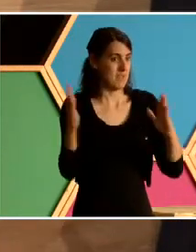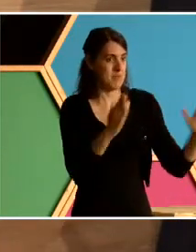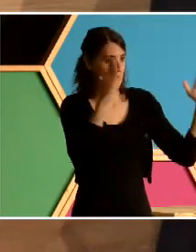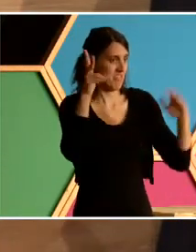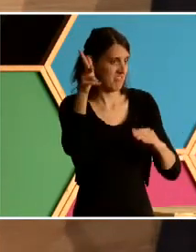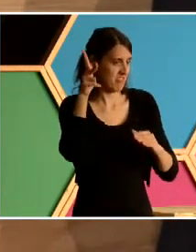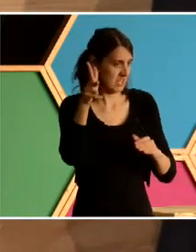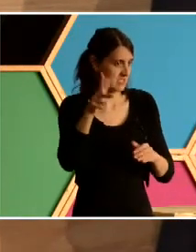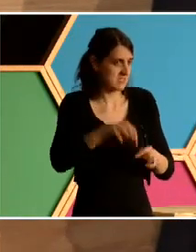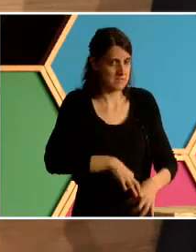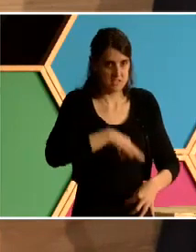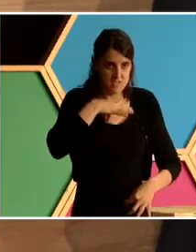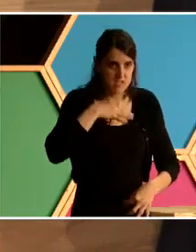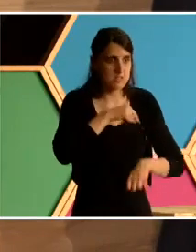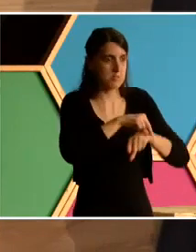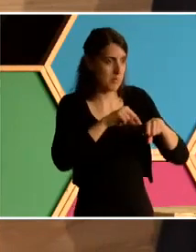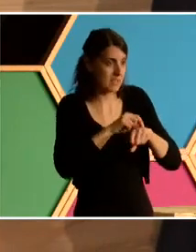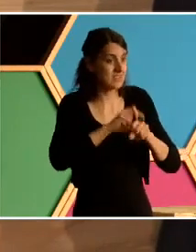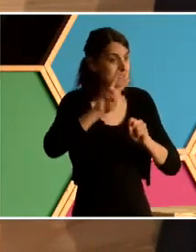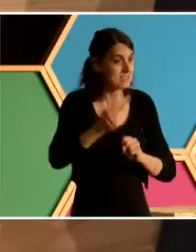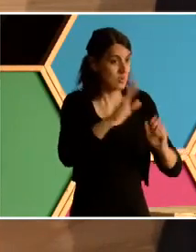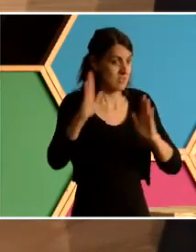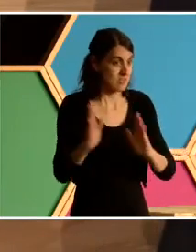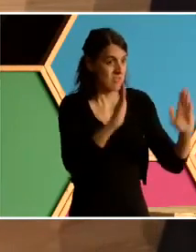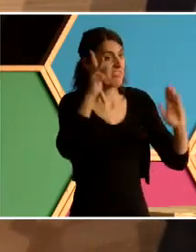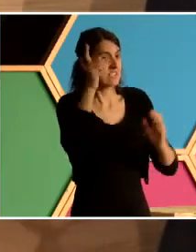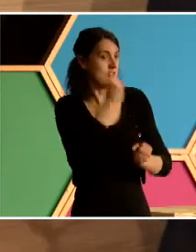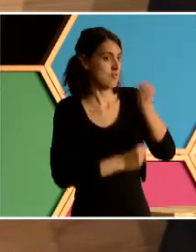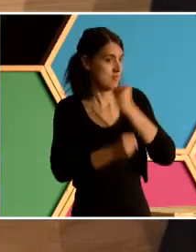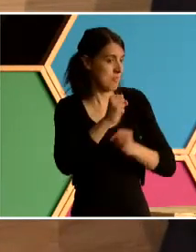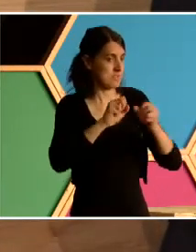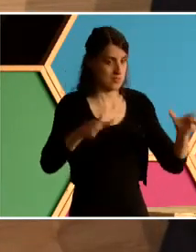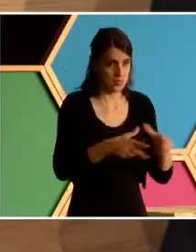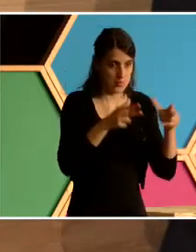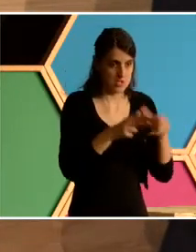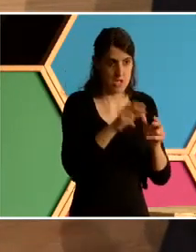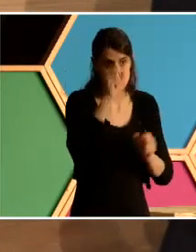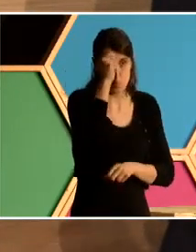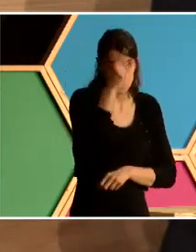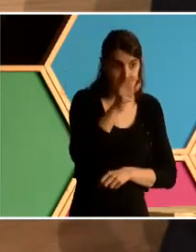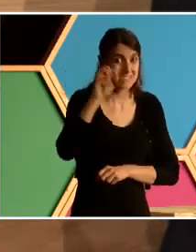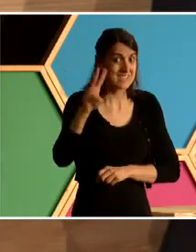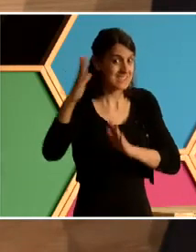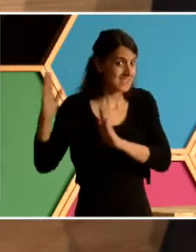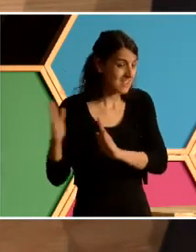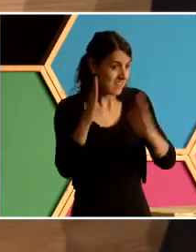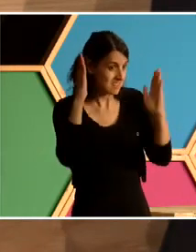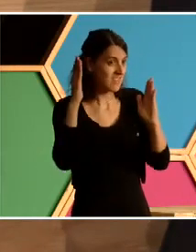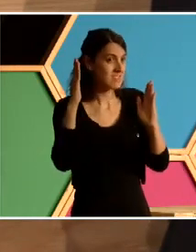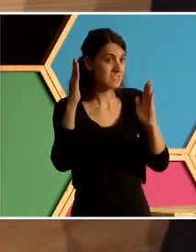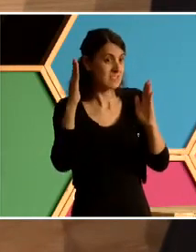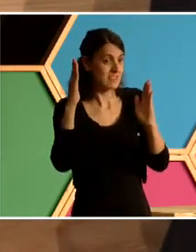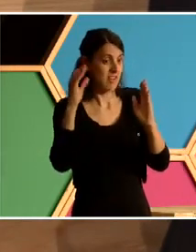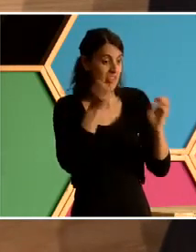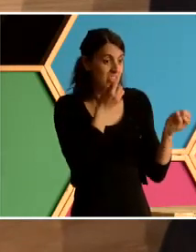polítics, que hi ha una segona generació, drets econòmics, socials i culturals, i que hi ha una tercera generació que en la declaració no